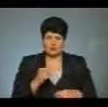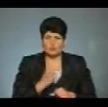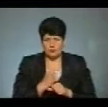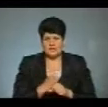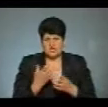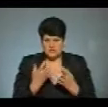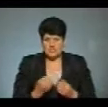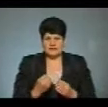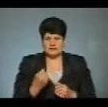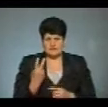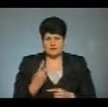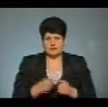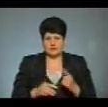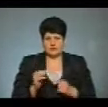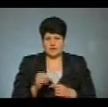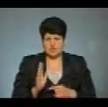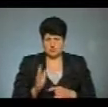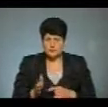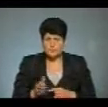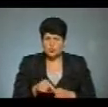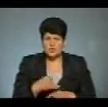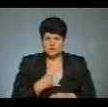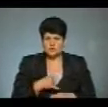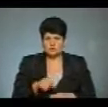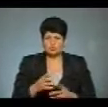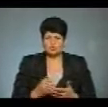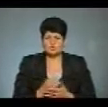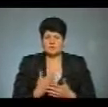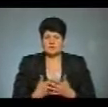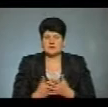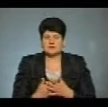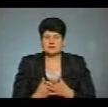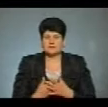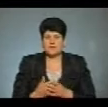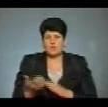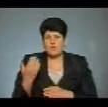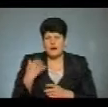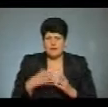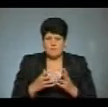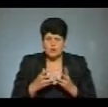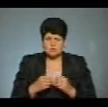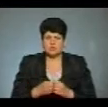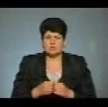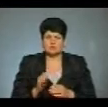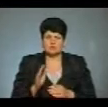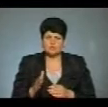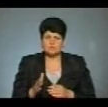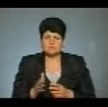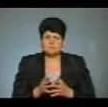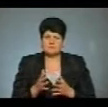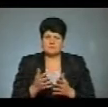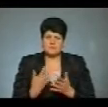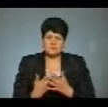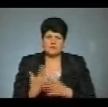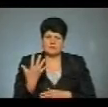теж порядка до 2,5 тисяч. Ну, у нас тут вийде приблизно так, по-перше, попередніх розрахунках більше, десь біля